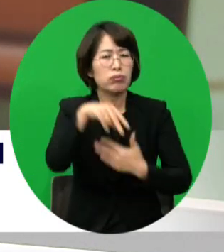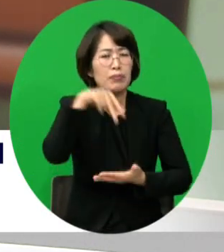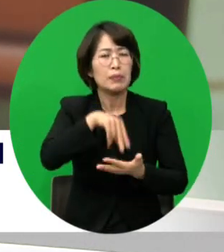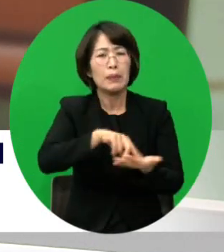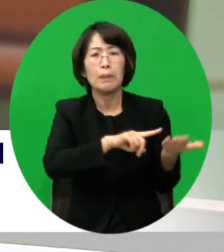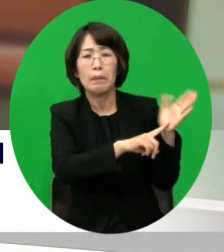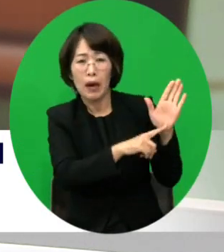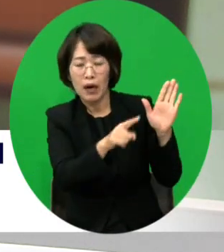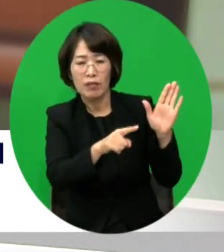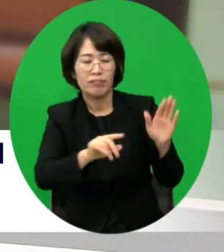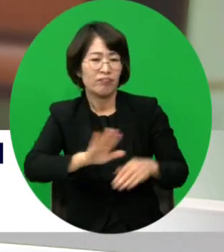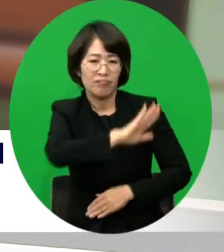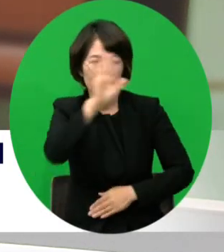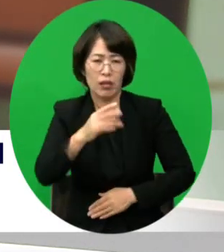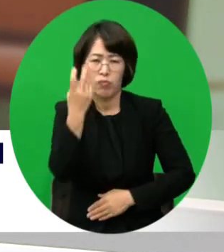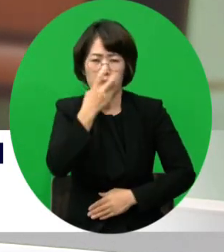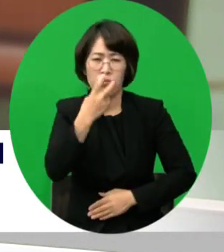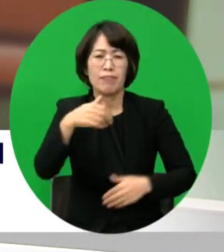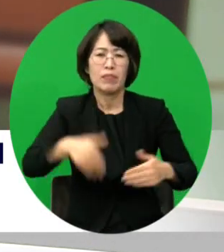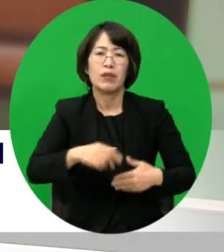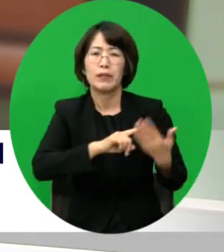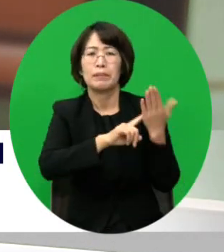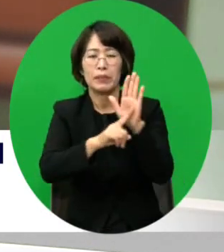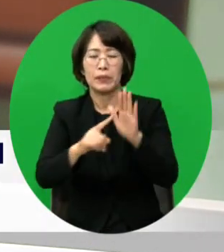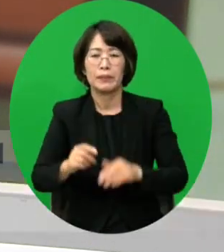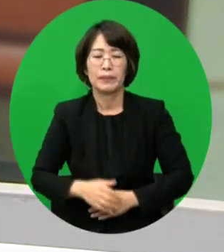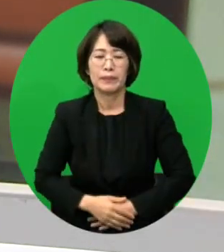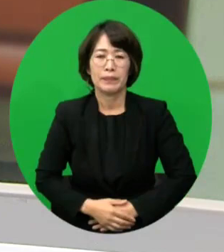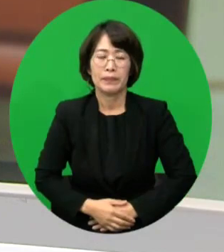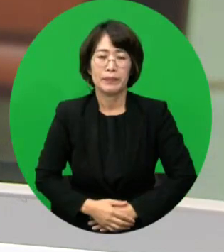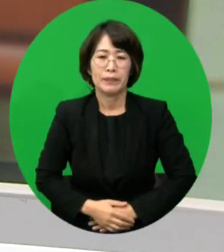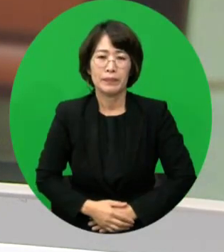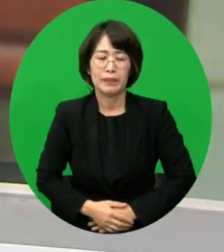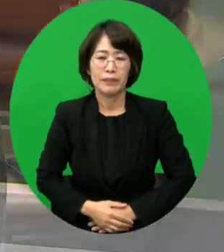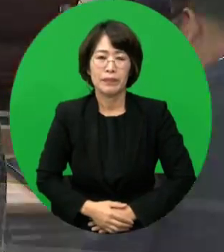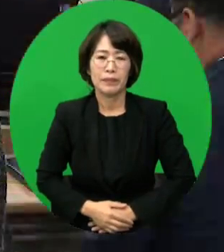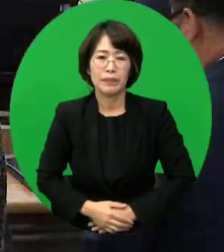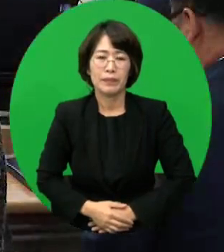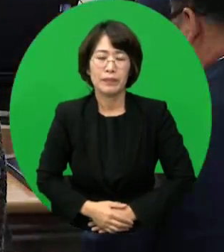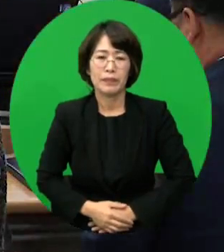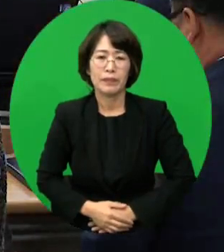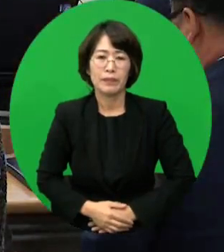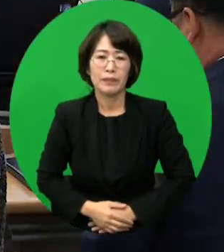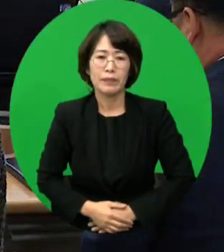입장문이라며 전수조사를 요구하고 있습니다. 신광아 기자입니다.